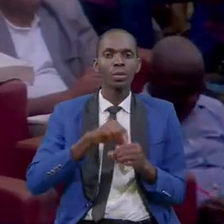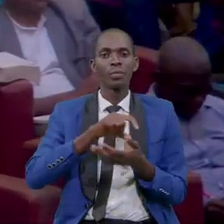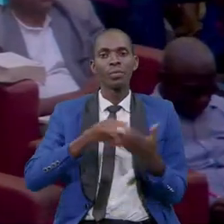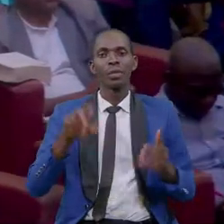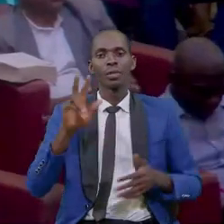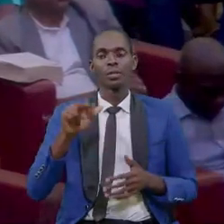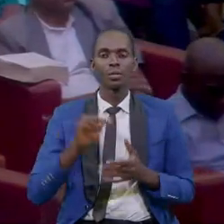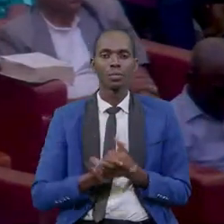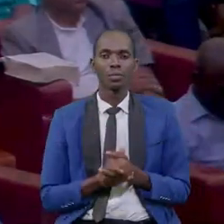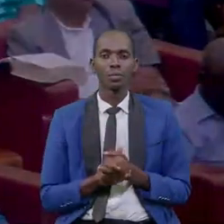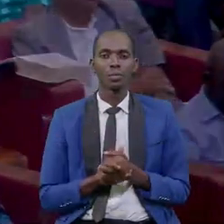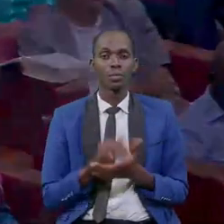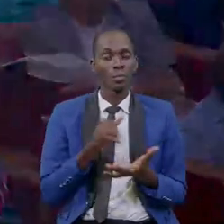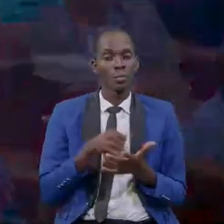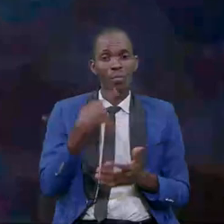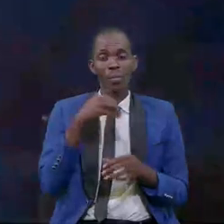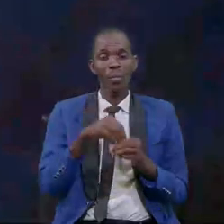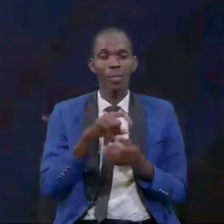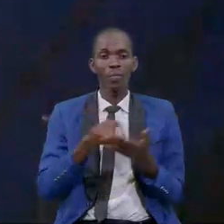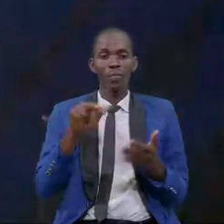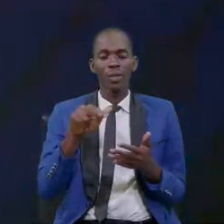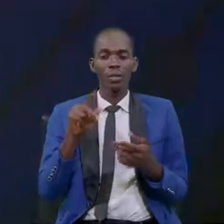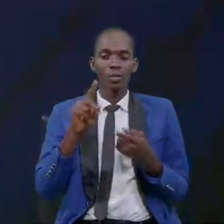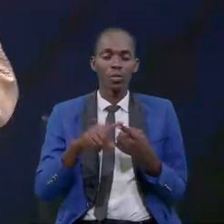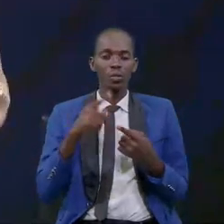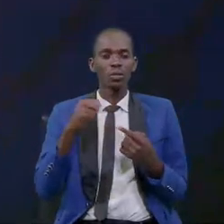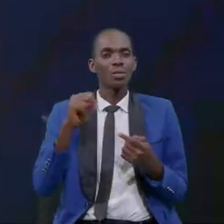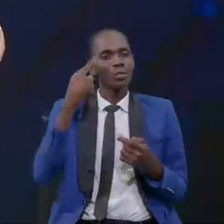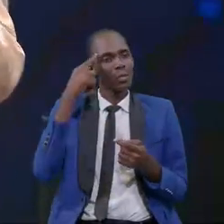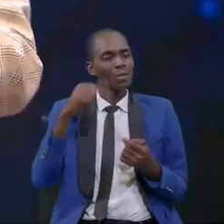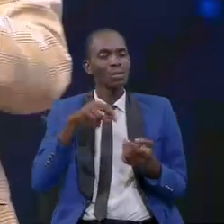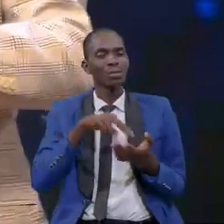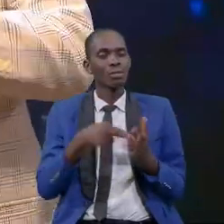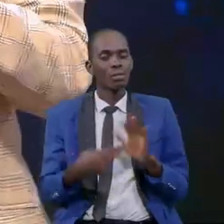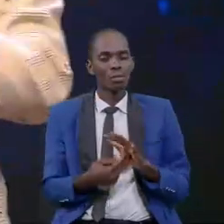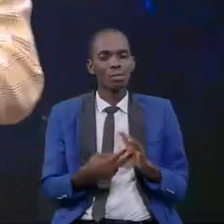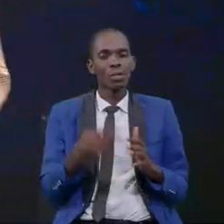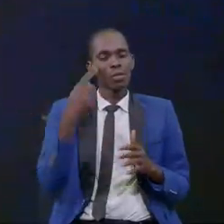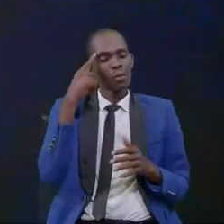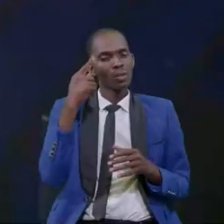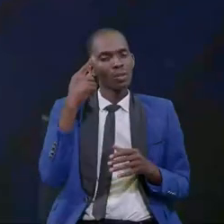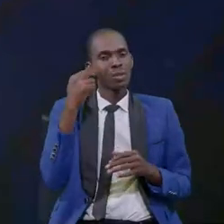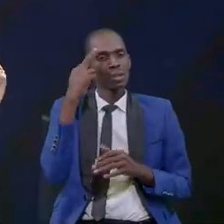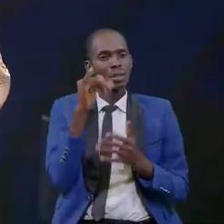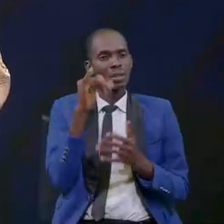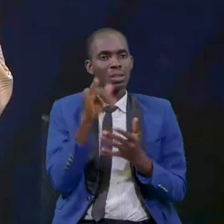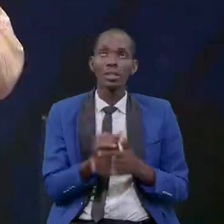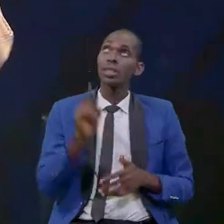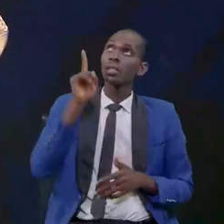Le verset 13. Afin d'affermir vos cœurs pour qu'ils